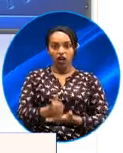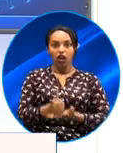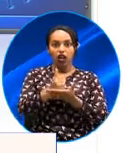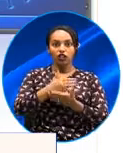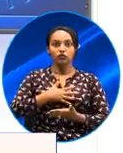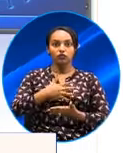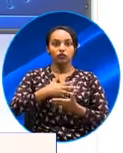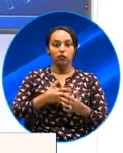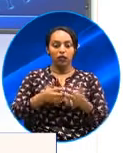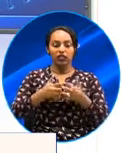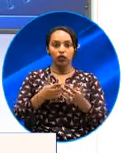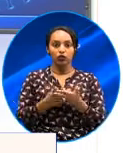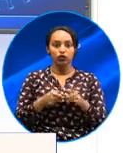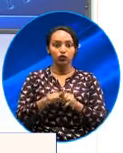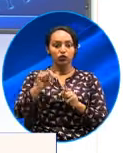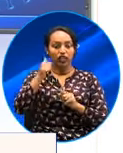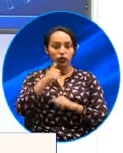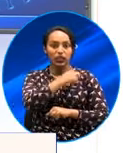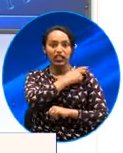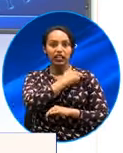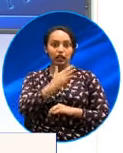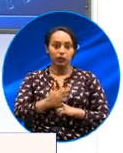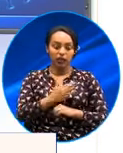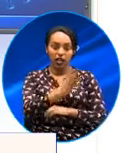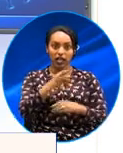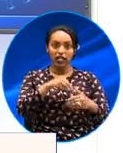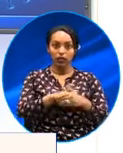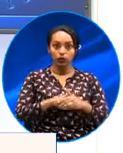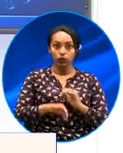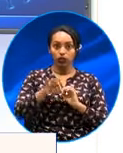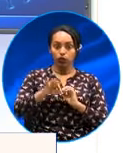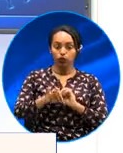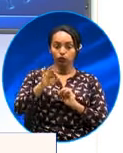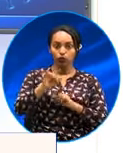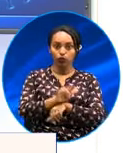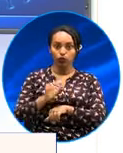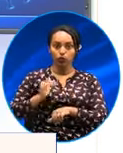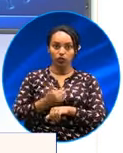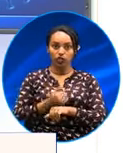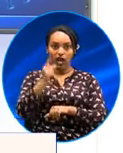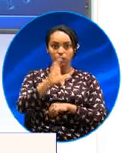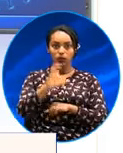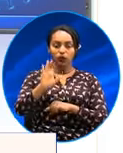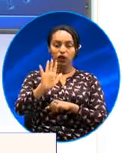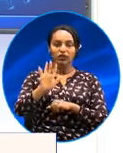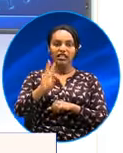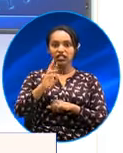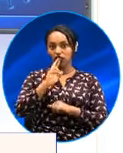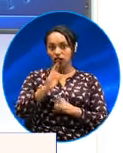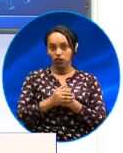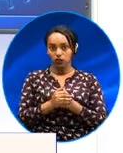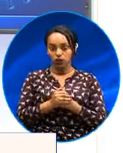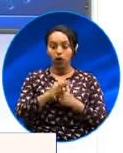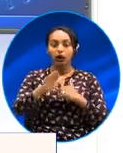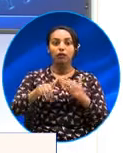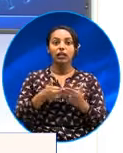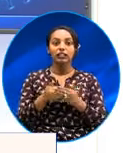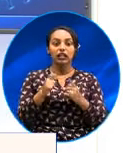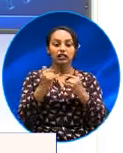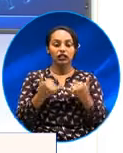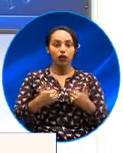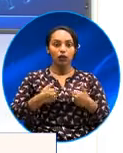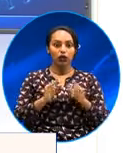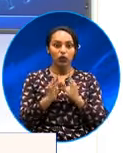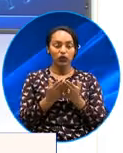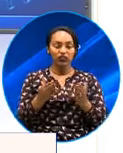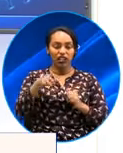አጋዥ የመተንፈሻ መሳሪያዎች እንዲሁም ሌሎች የሕክምና ግብዓቶችን እያገኙ የሚገኙ ዜጎቻችንም 156 ናቸው። በአጠቃላይ እስካሁን